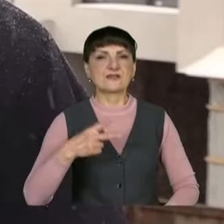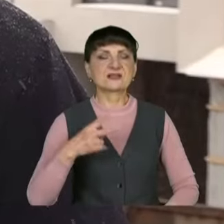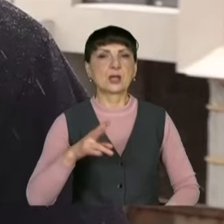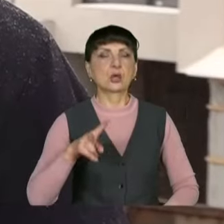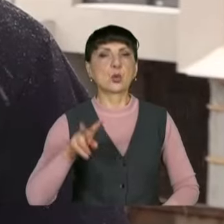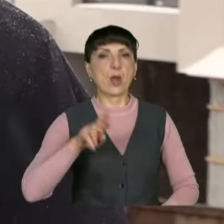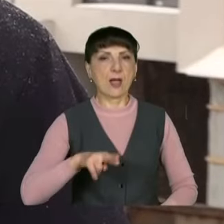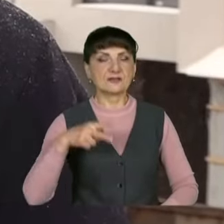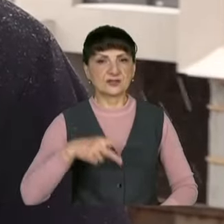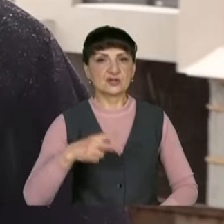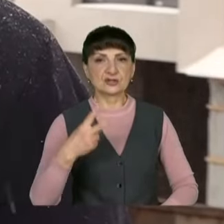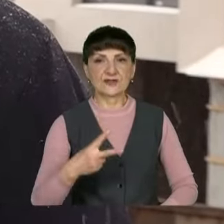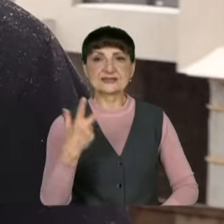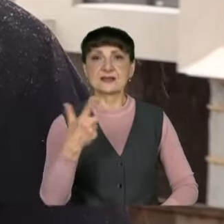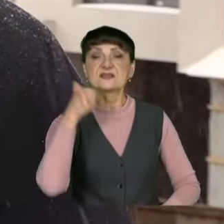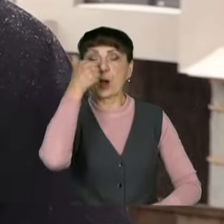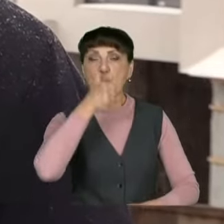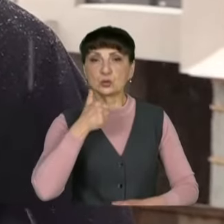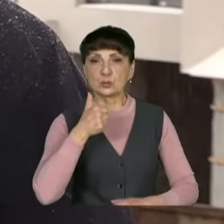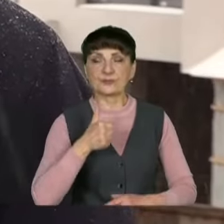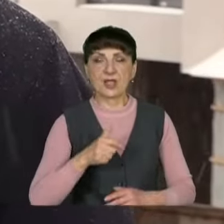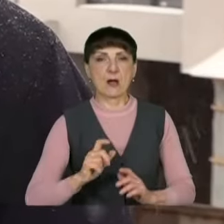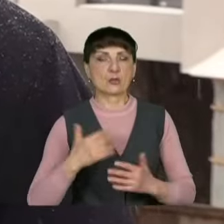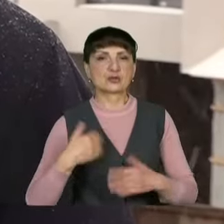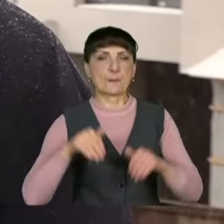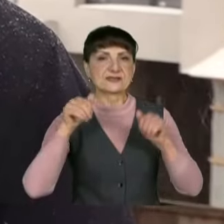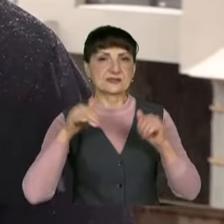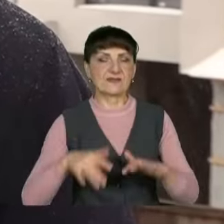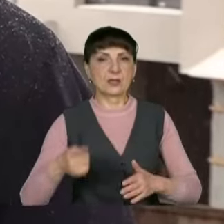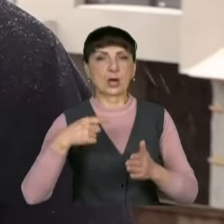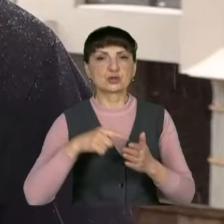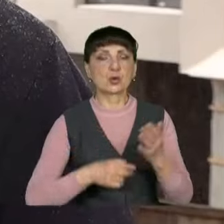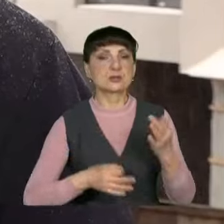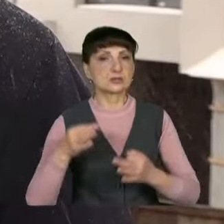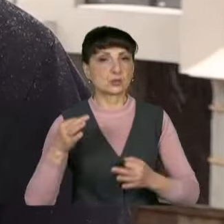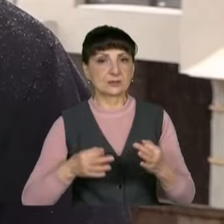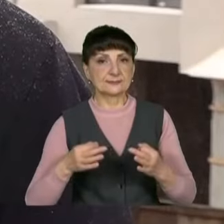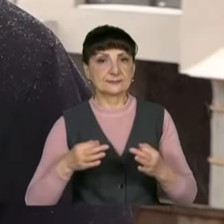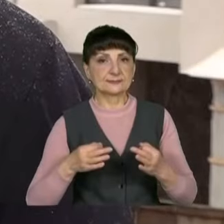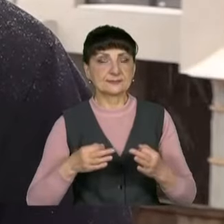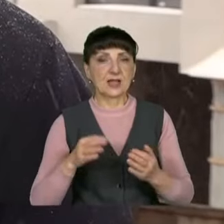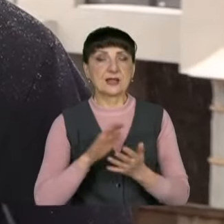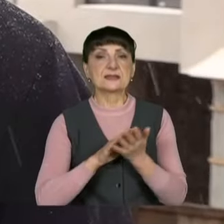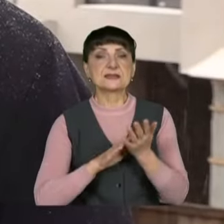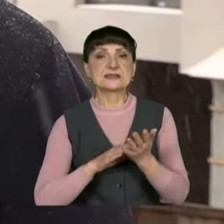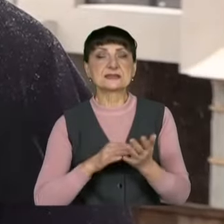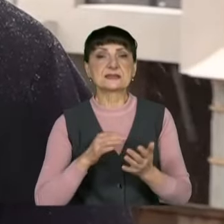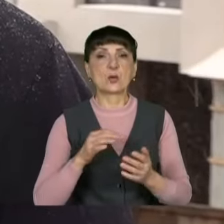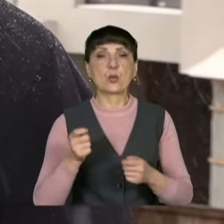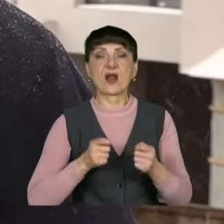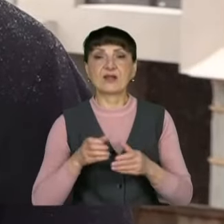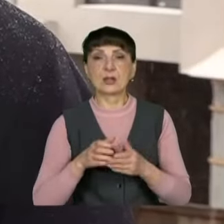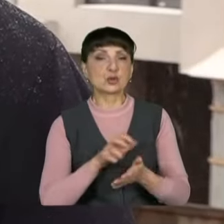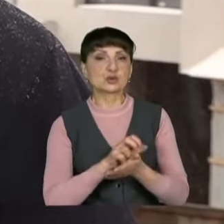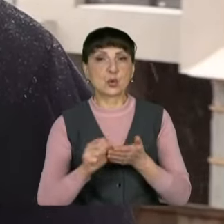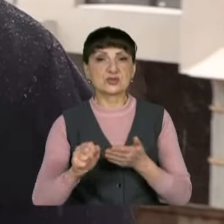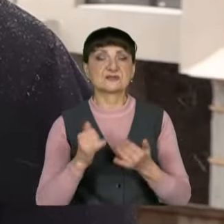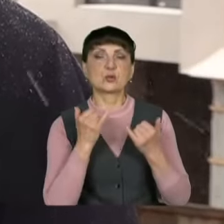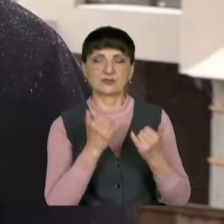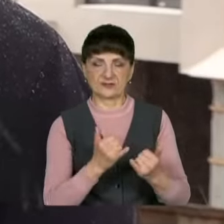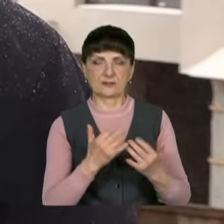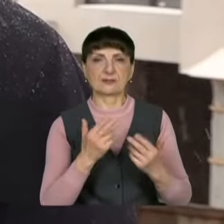20 июля 2023 года постановлением Алматинского городского суда исковые требования управления о сносе